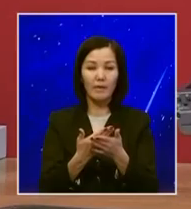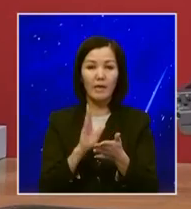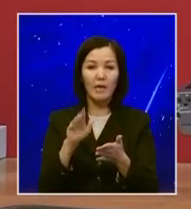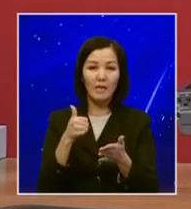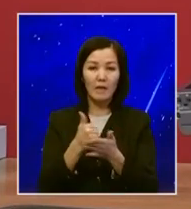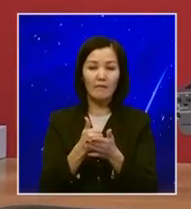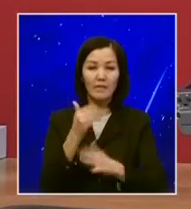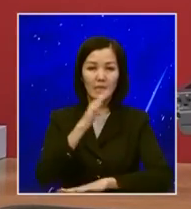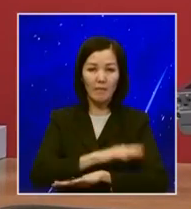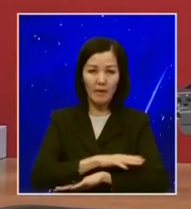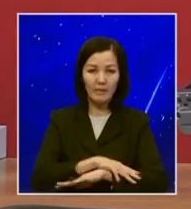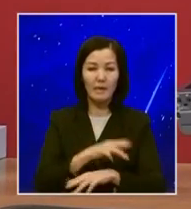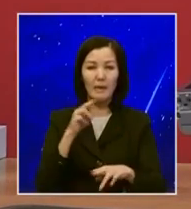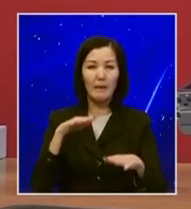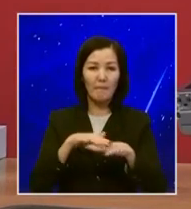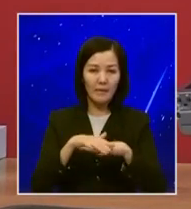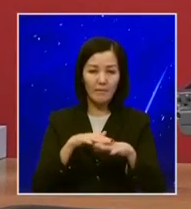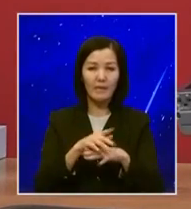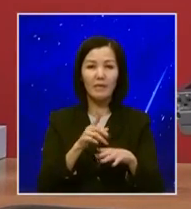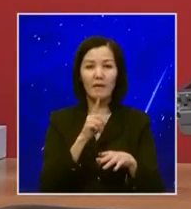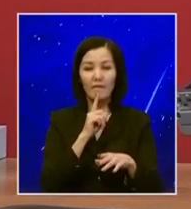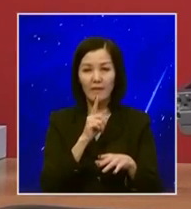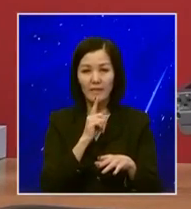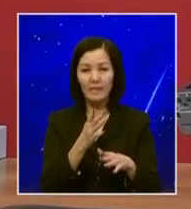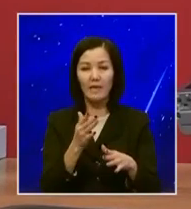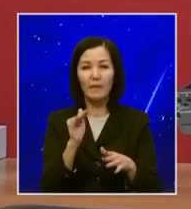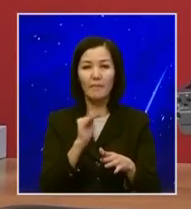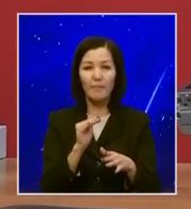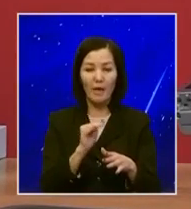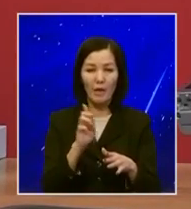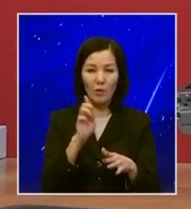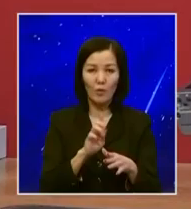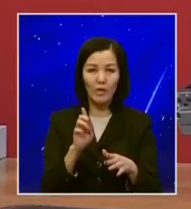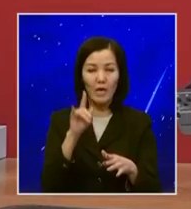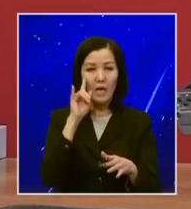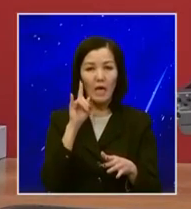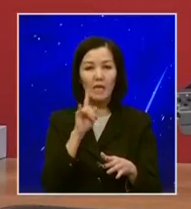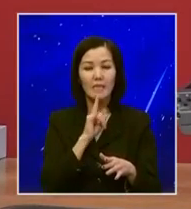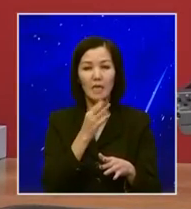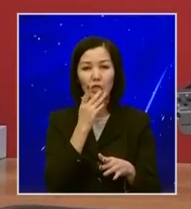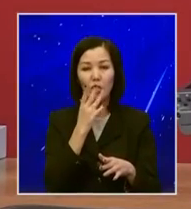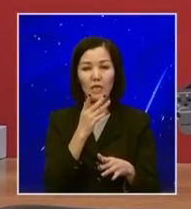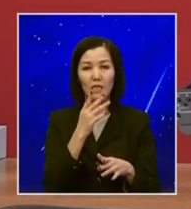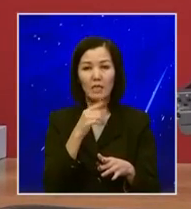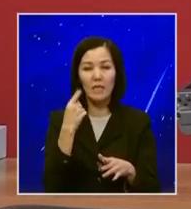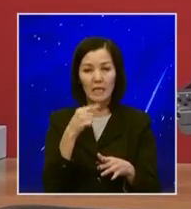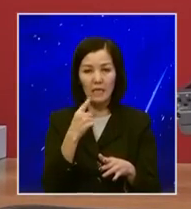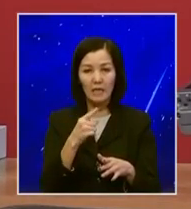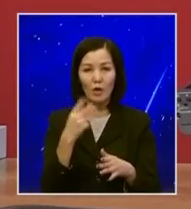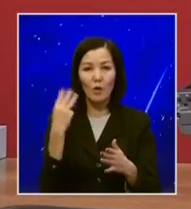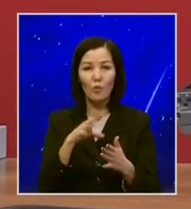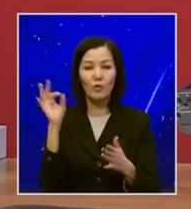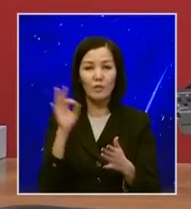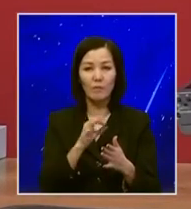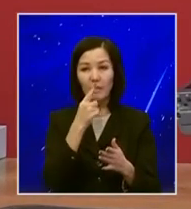негізінен математика, физика, биология, география, тарих, қазақ, орыс, шет тілдері,